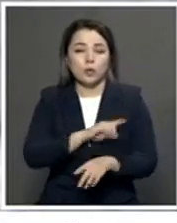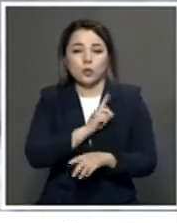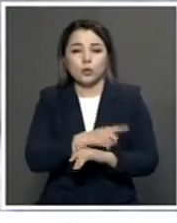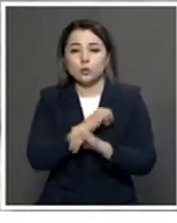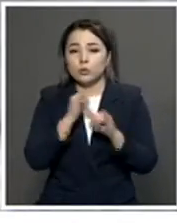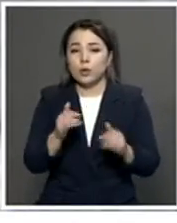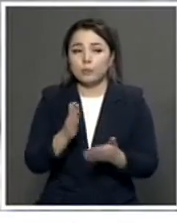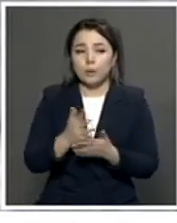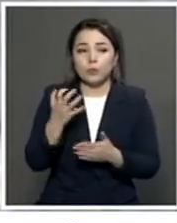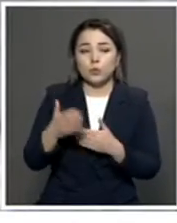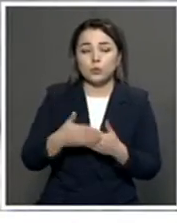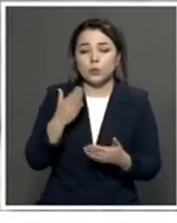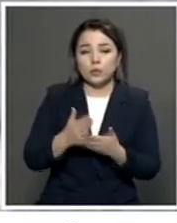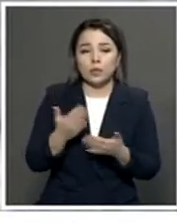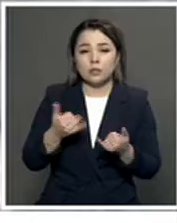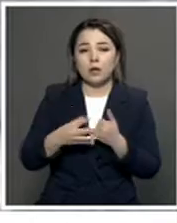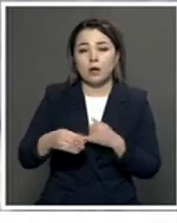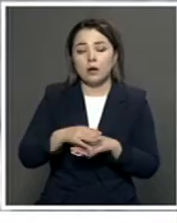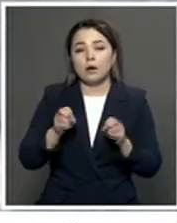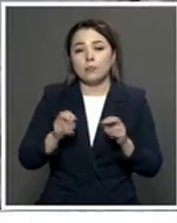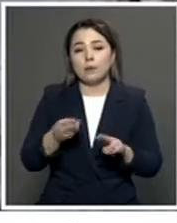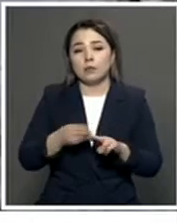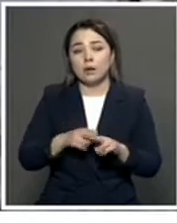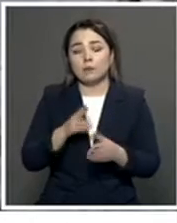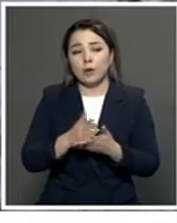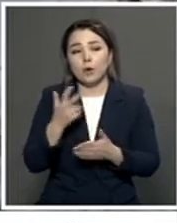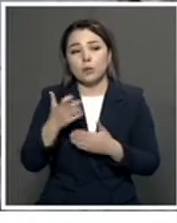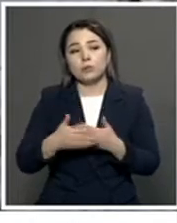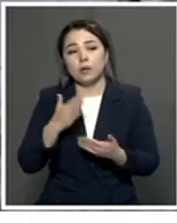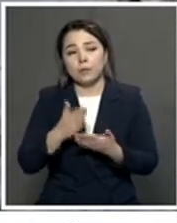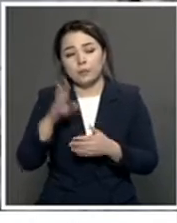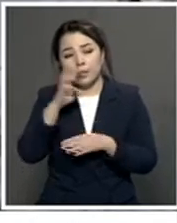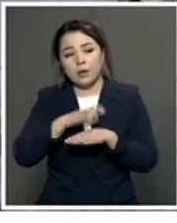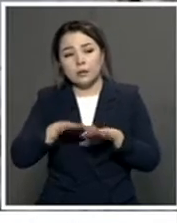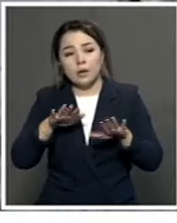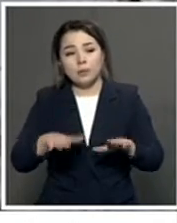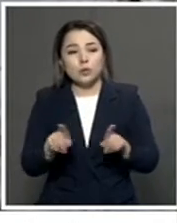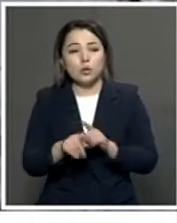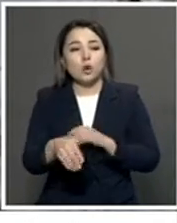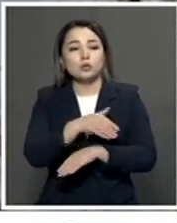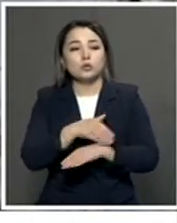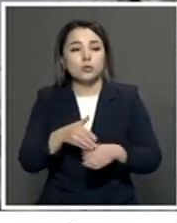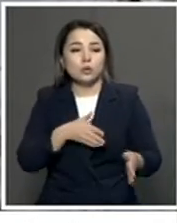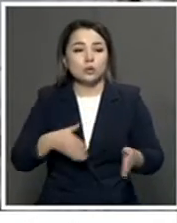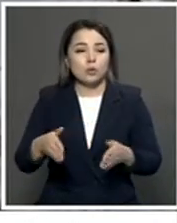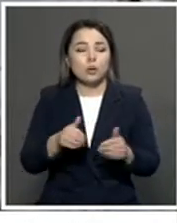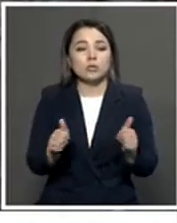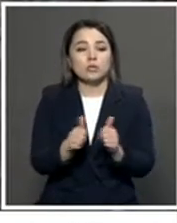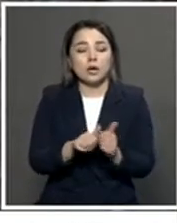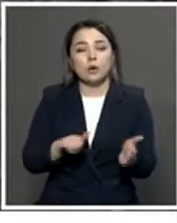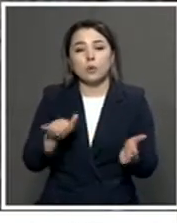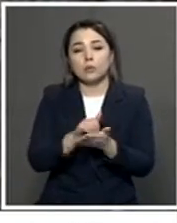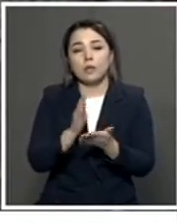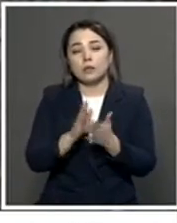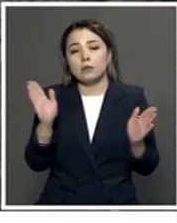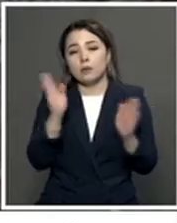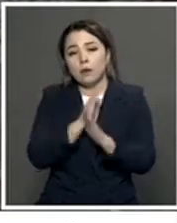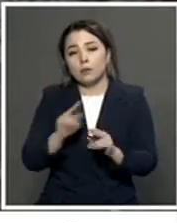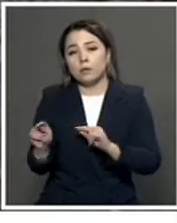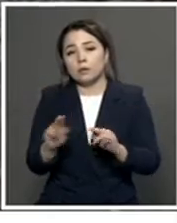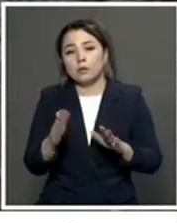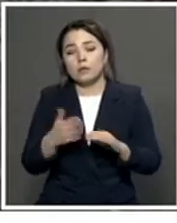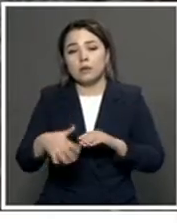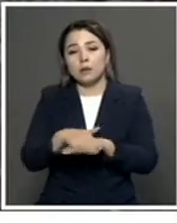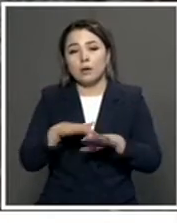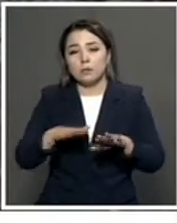облыс бойынша 500-ге жуық қауіпті аймақ бар. Олардың 300-ден астамы елді мекендер мен жолдарға жақын орналасқан. Табиғи апаттың алдын алу